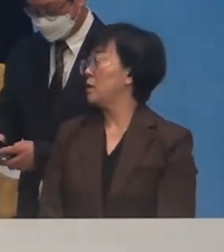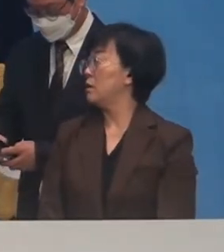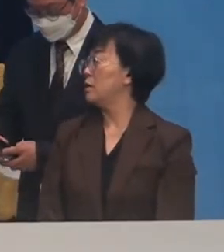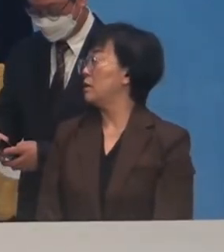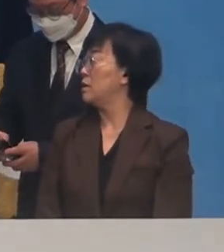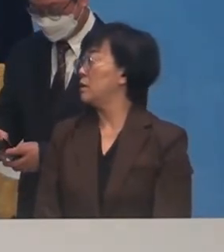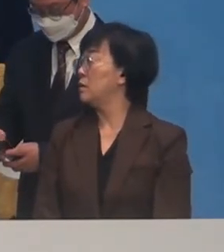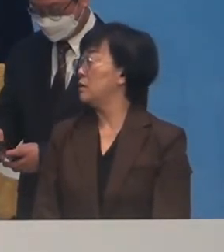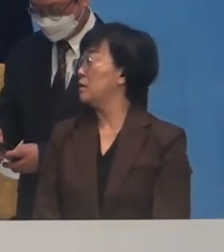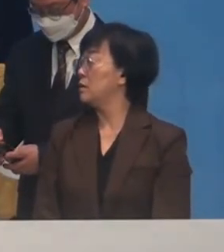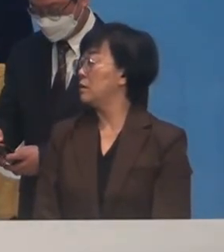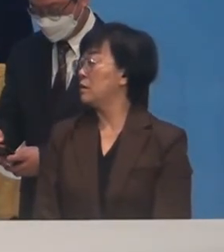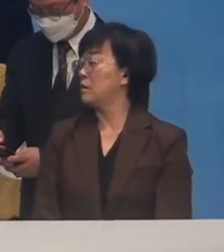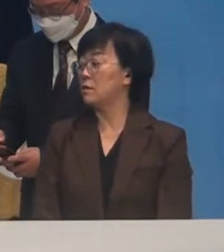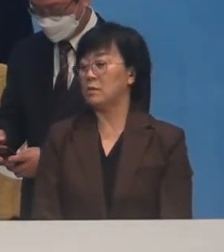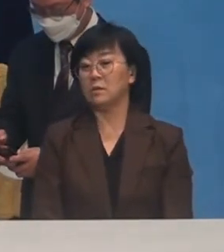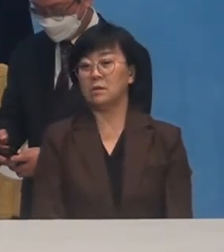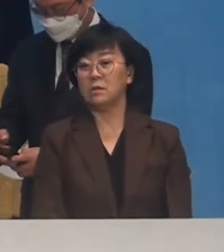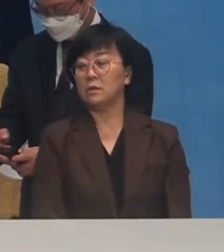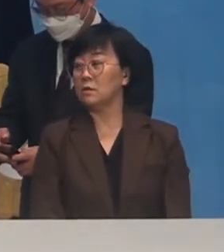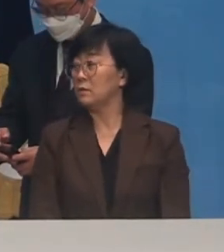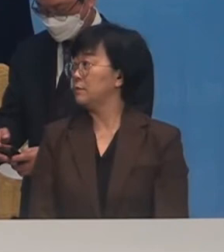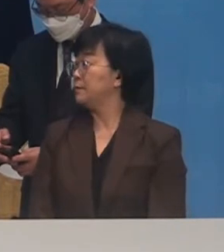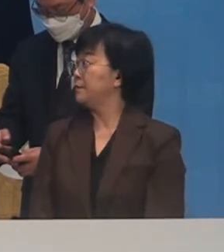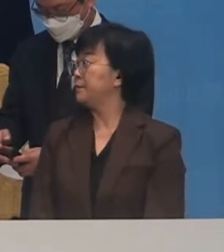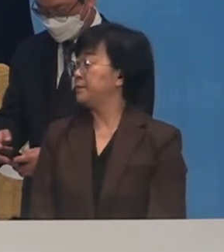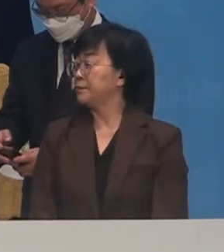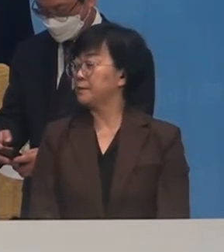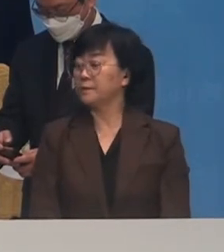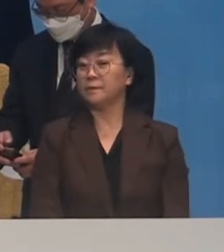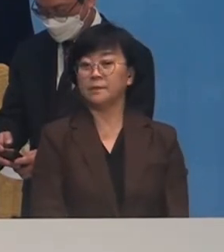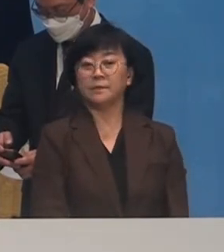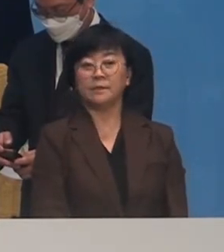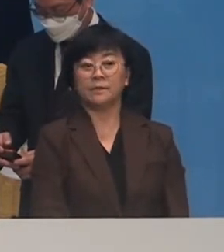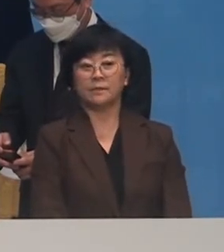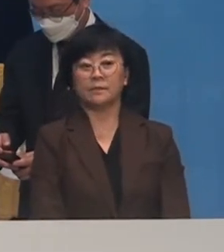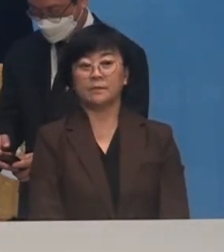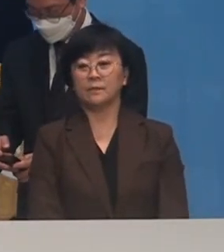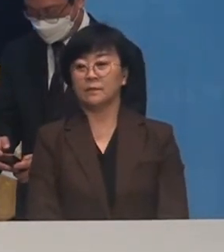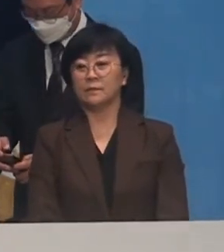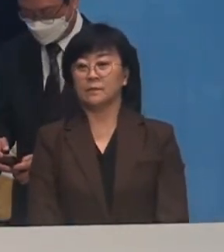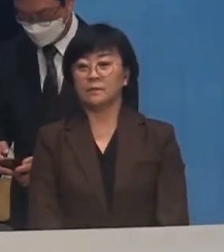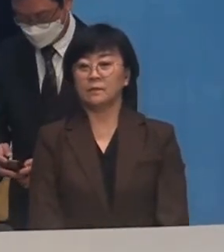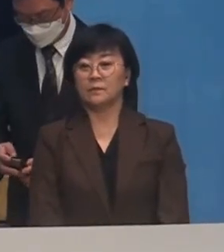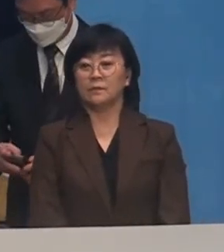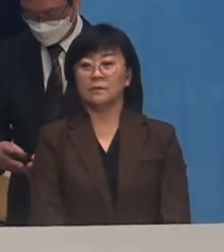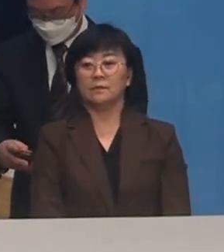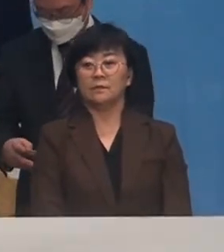간단히